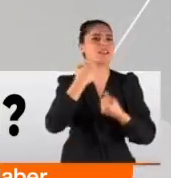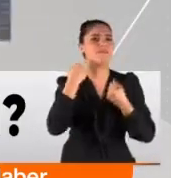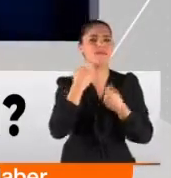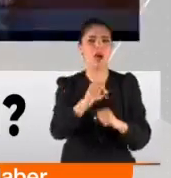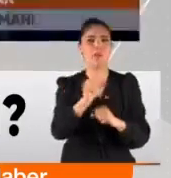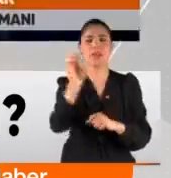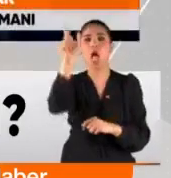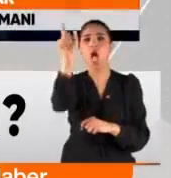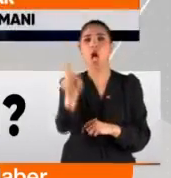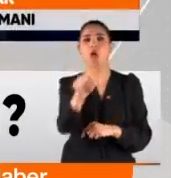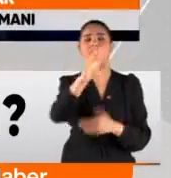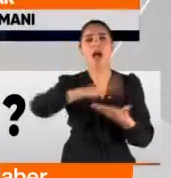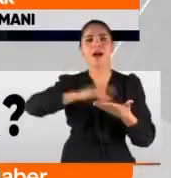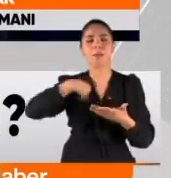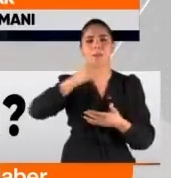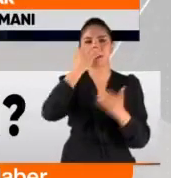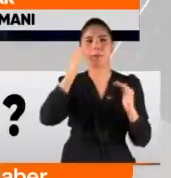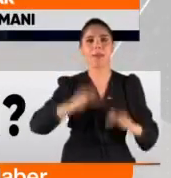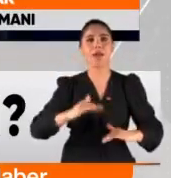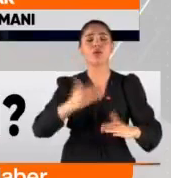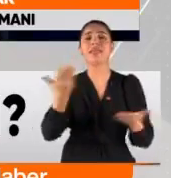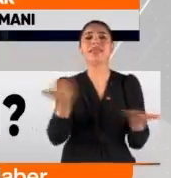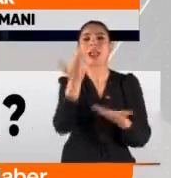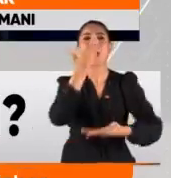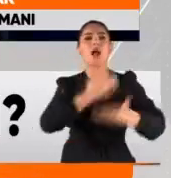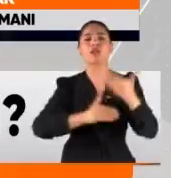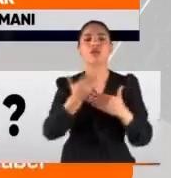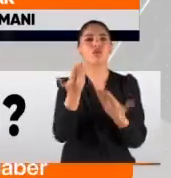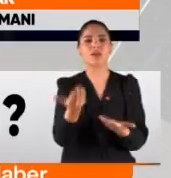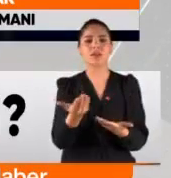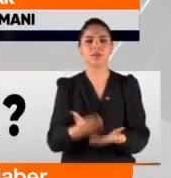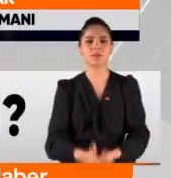vermedik. Özge Mahit'in o noktada bizi bekliyor. Özge, neler aktaracaksın?